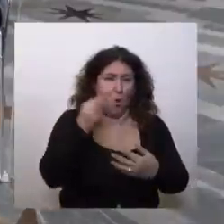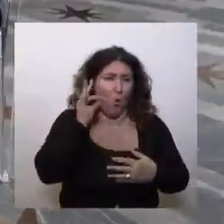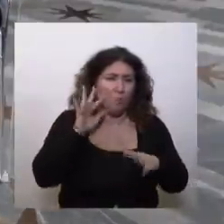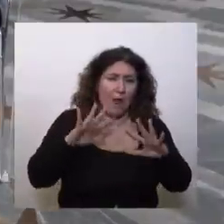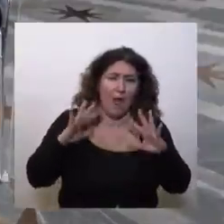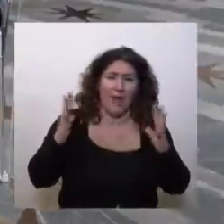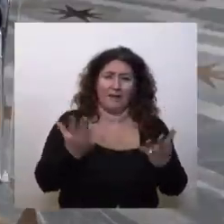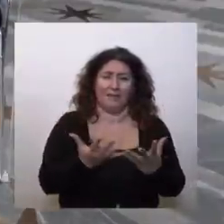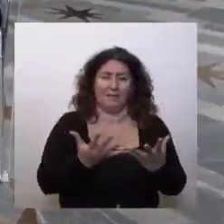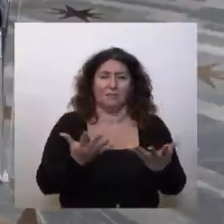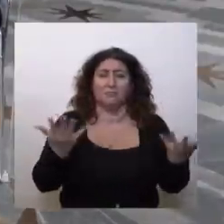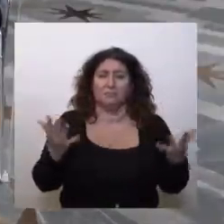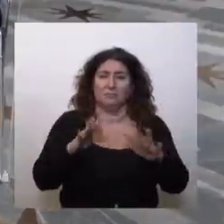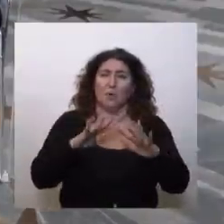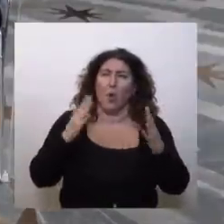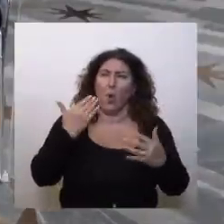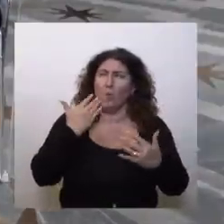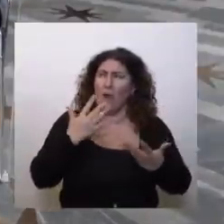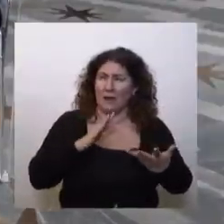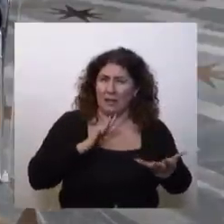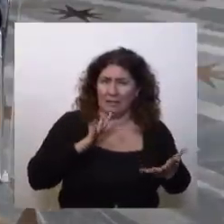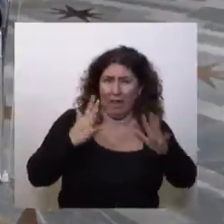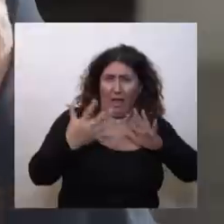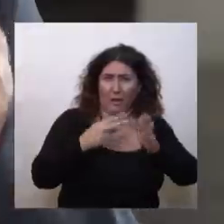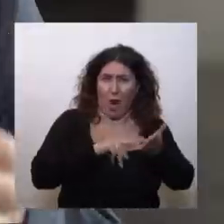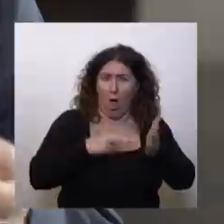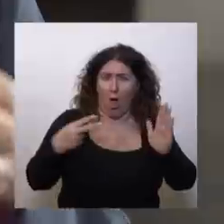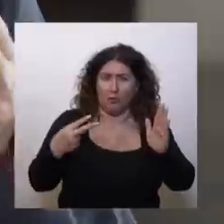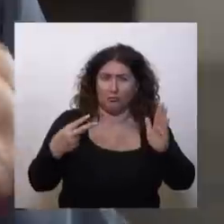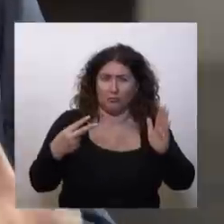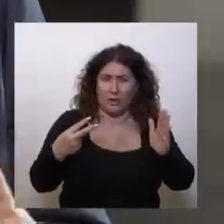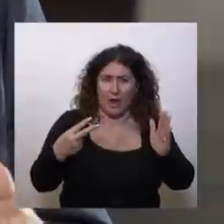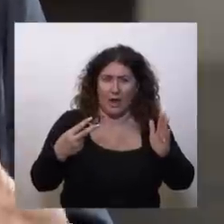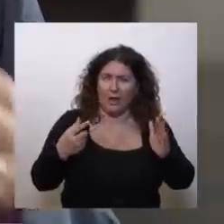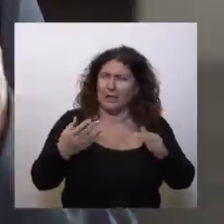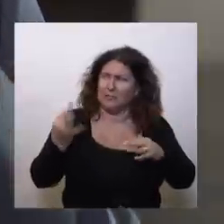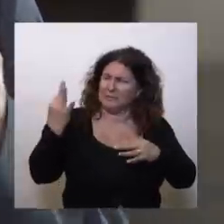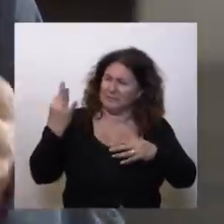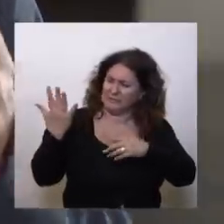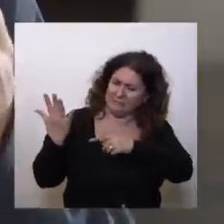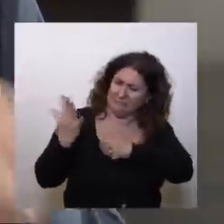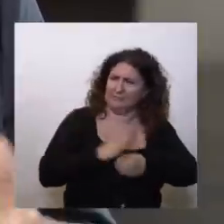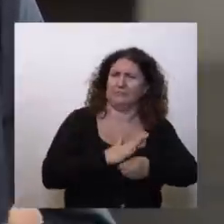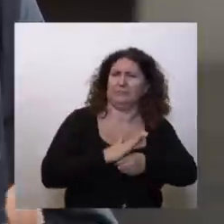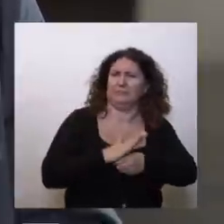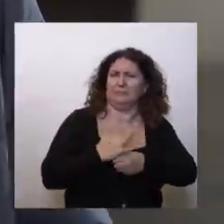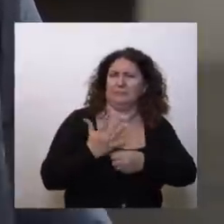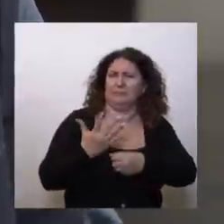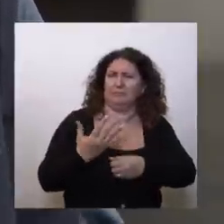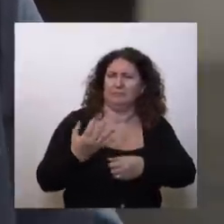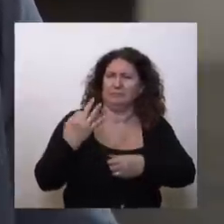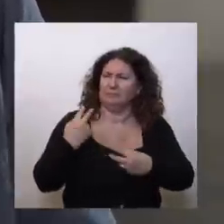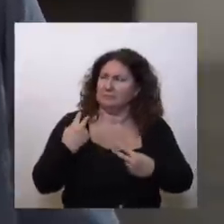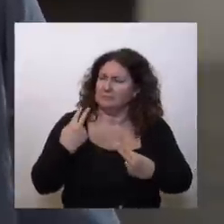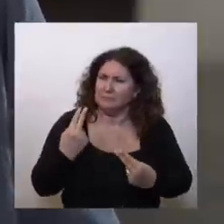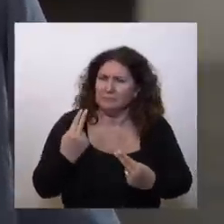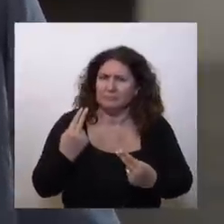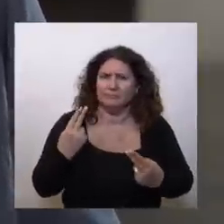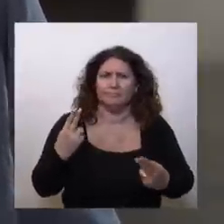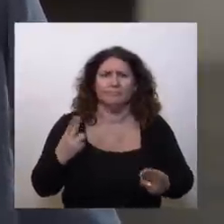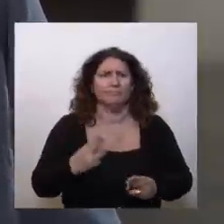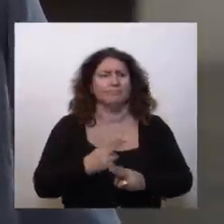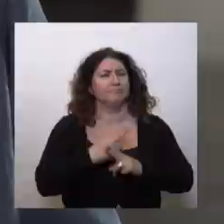Eppure l'umanità più tecnologica della storia si ritrova umiliata e sconfitta e sembra impotente di fronte a una